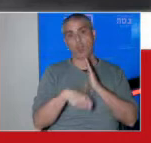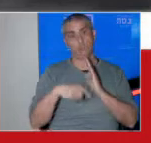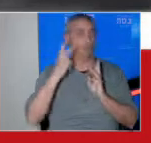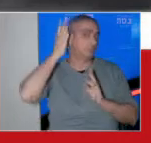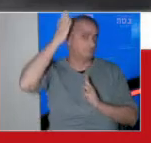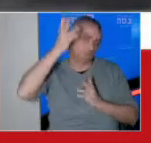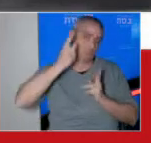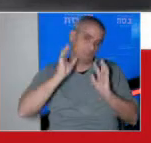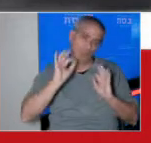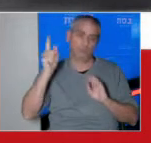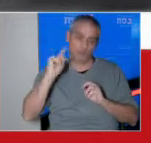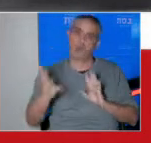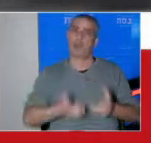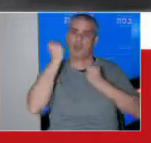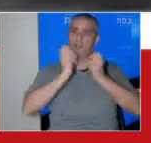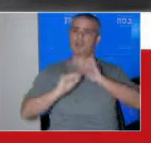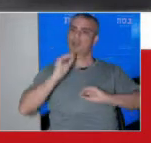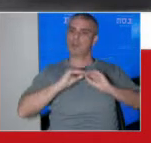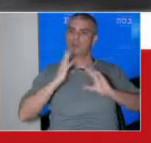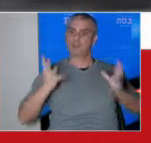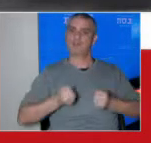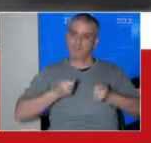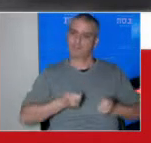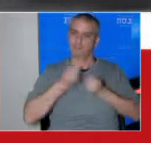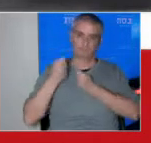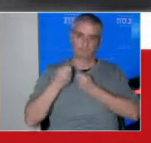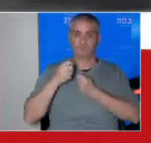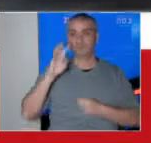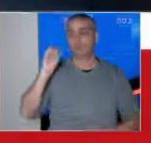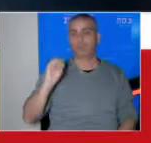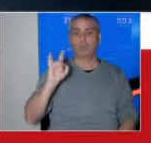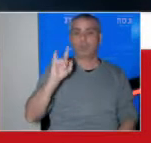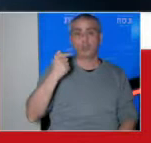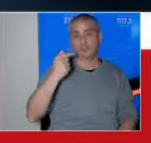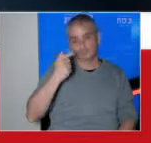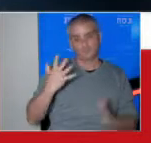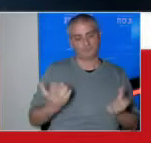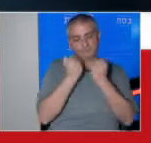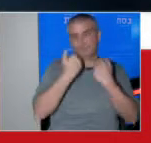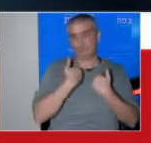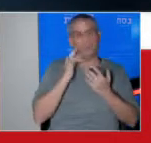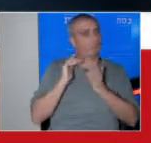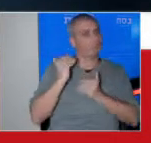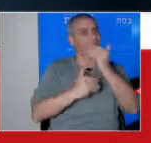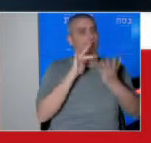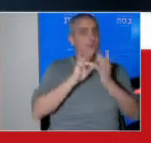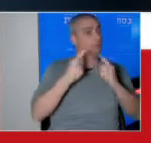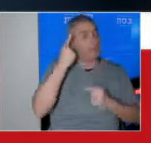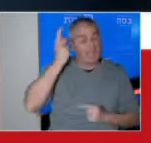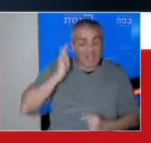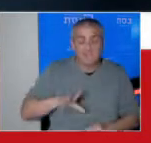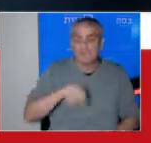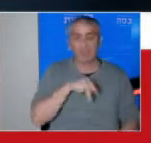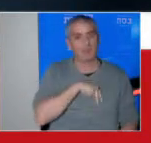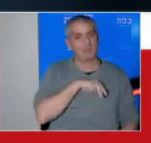פוטנציאלי, על מנת שהוא בעצם ייקח את המועדון ויקח את המושכות ממשה חוגג, ויצעיד אותנו למקומות אחרים. אנחנו מבינים שאנחנו חייבים לקחת